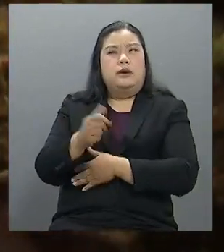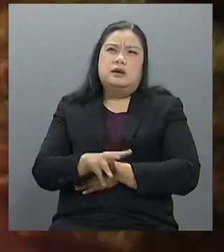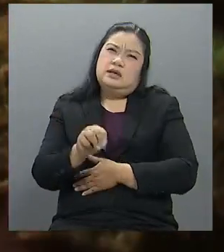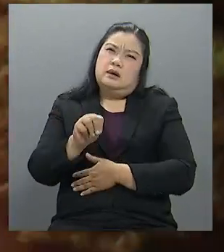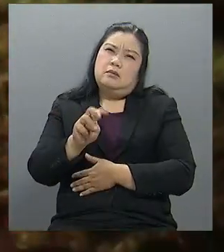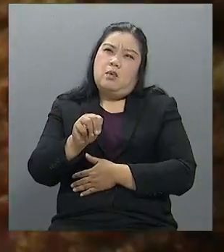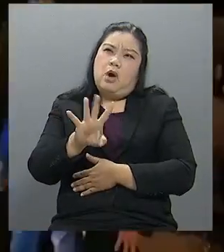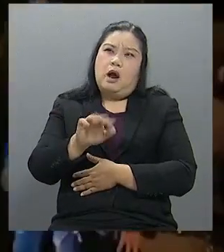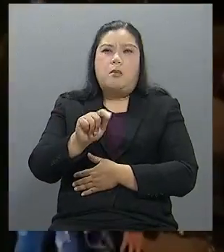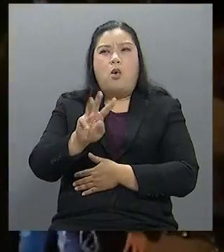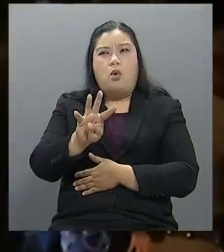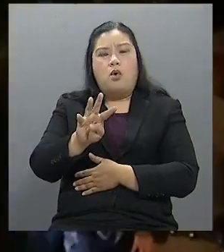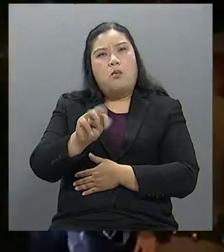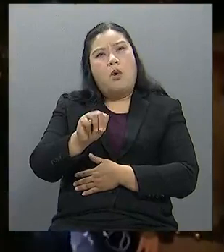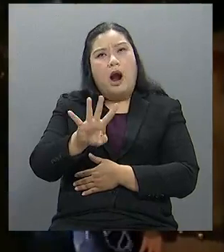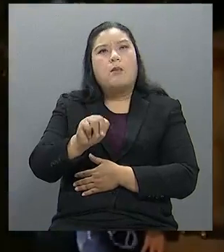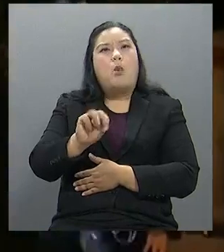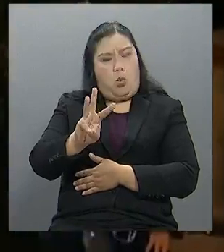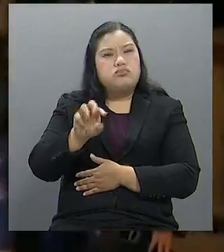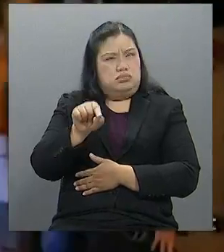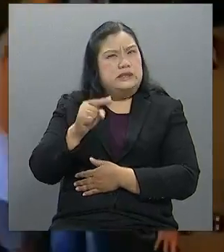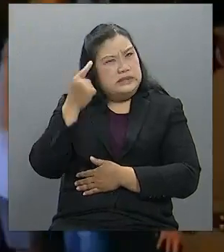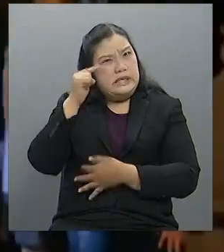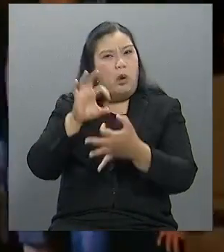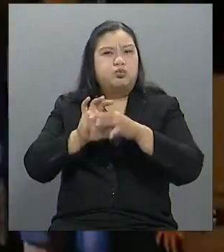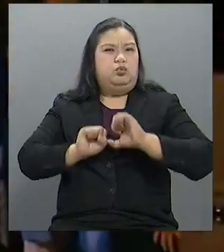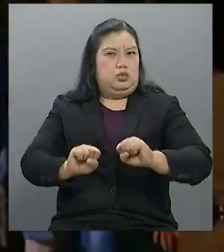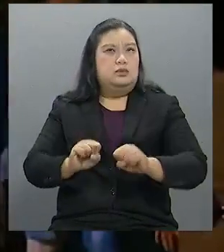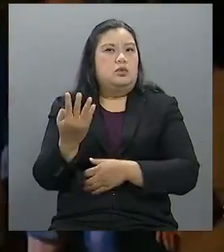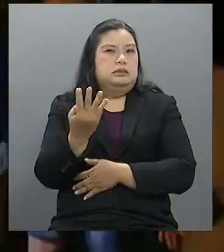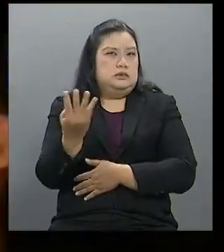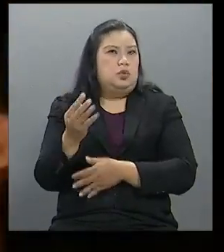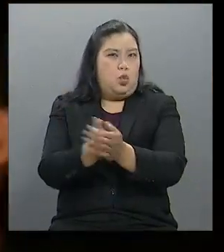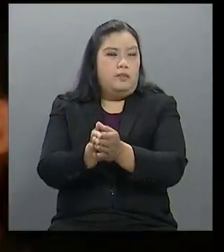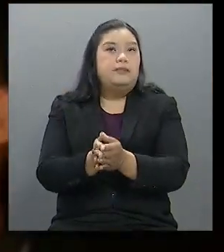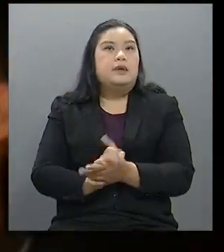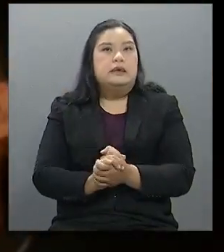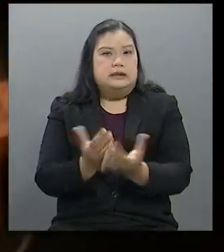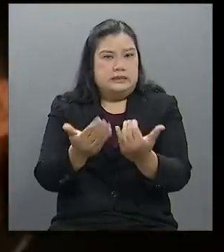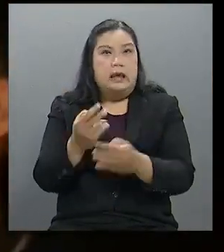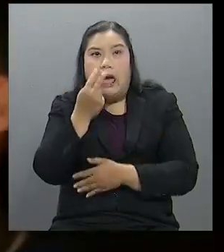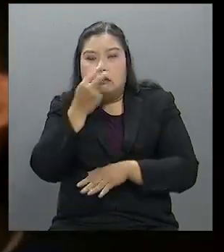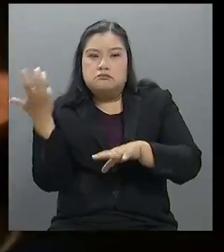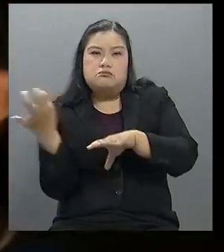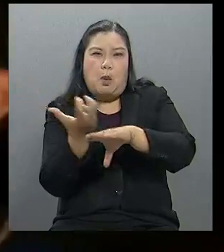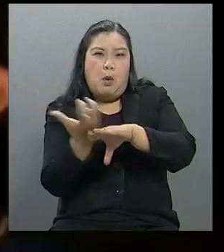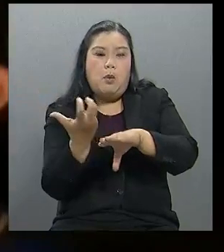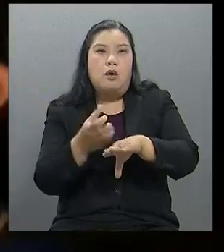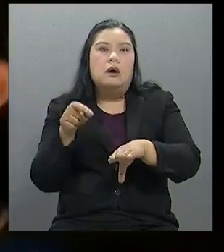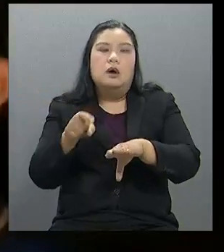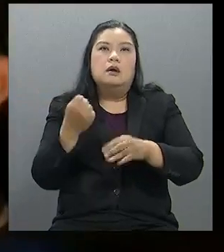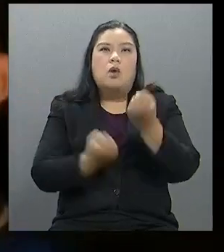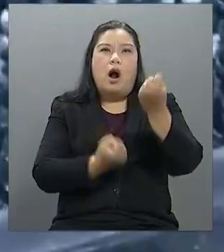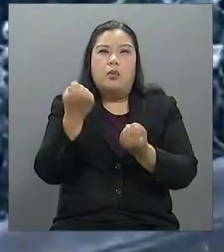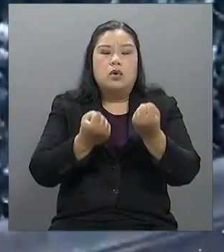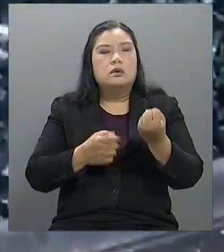ปลายครับวัยรุ่นนะพี่ สำหรับเหตุการณ์ปาหินใส่รถนะคะที่สัญจรบนถนนสายเอเชียครั้งนี้เป็นครั้งที่